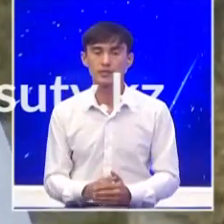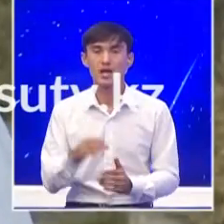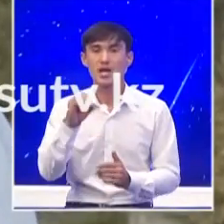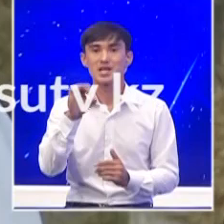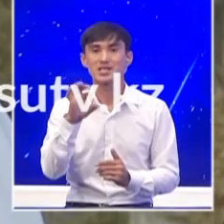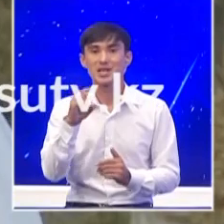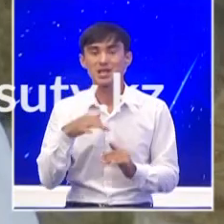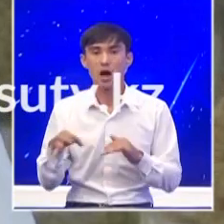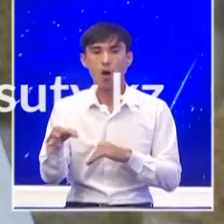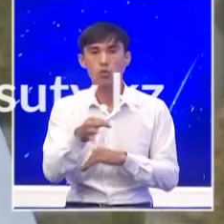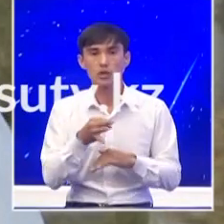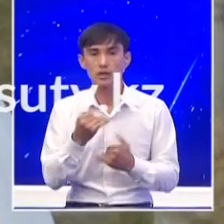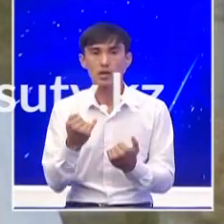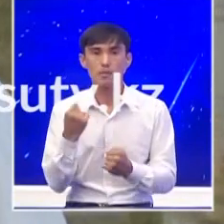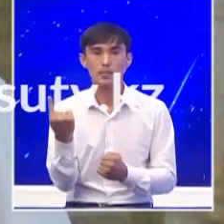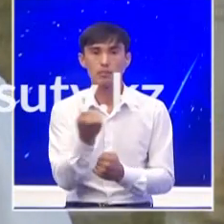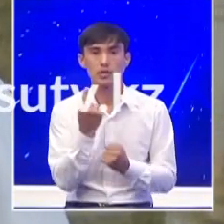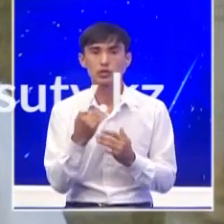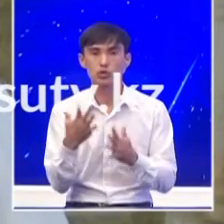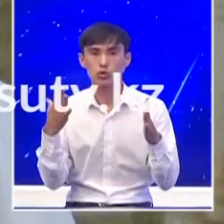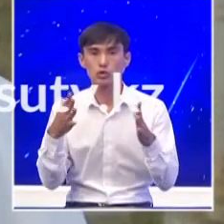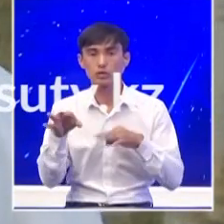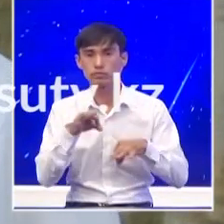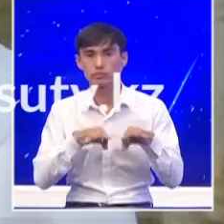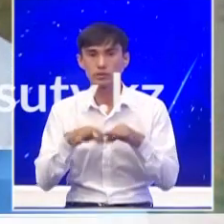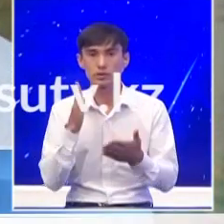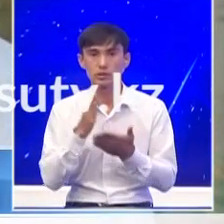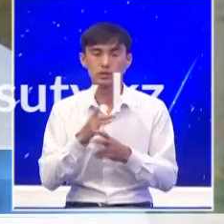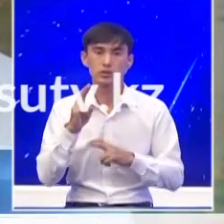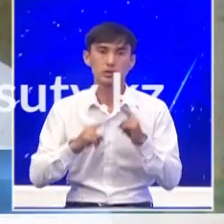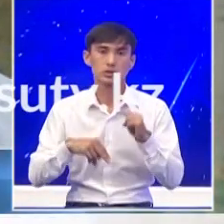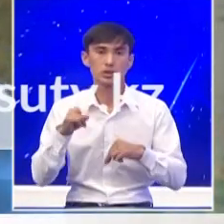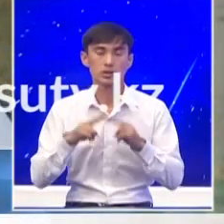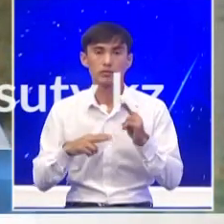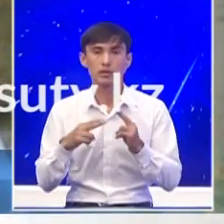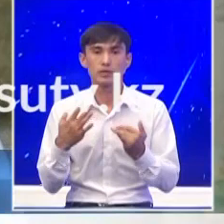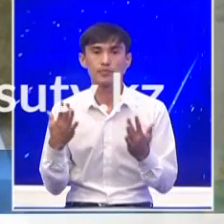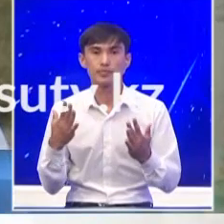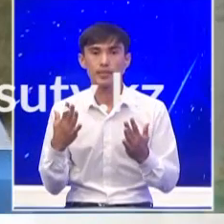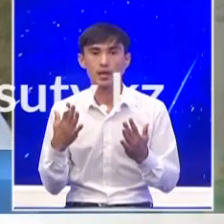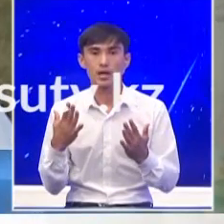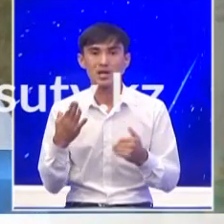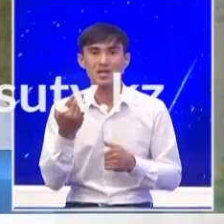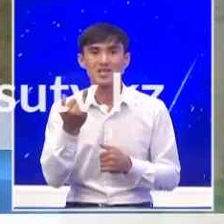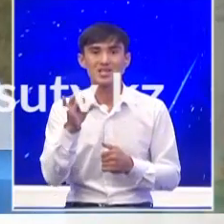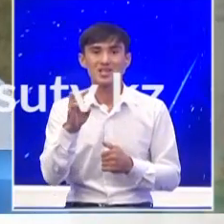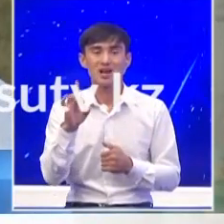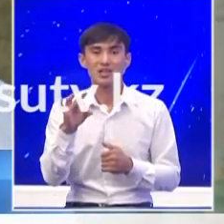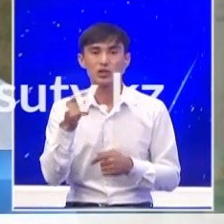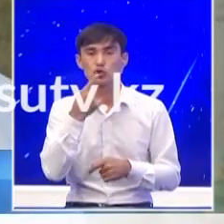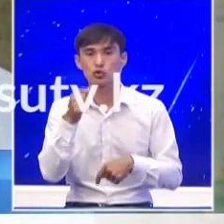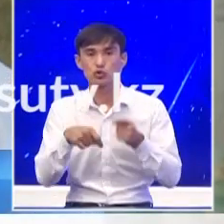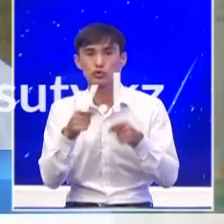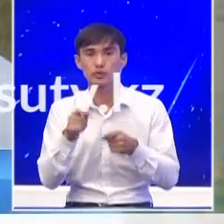ауданында осы бірінші осындай үлкен мтв салынып жатыр. Инвестор Иран сүт мәселерін